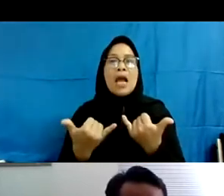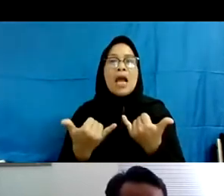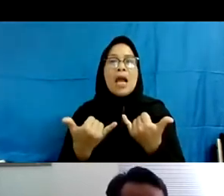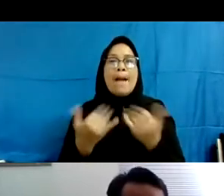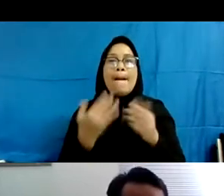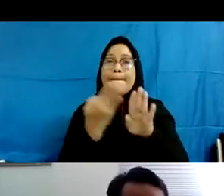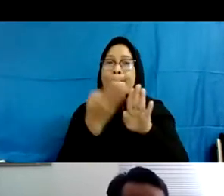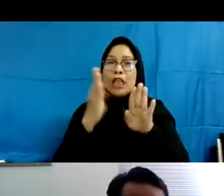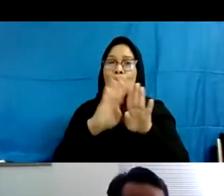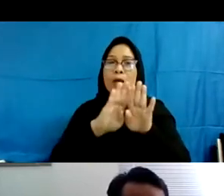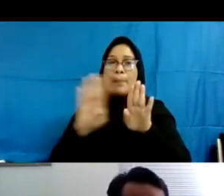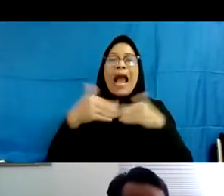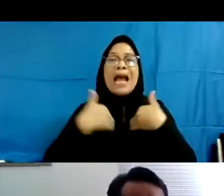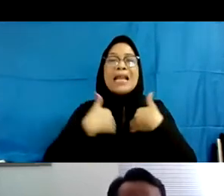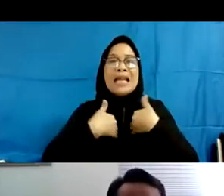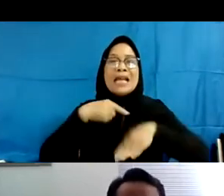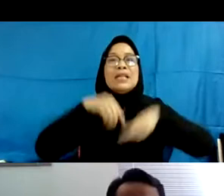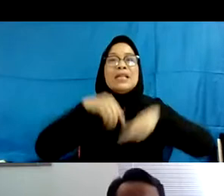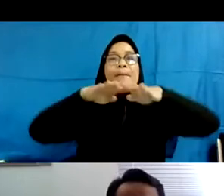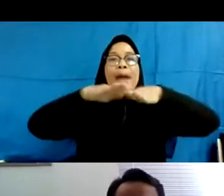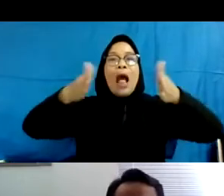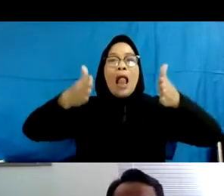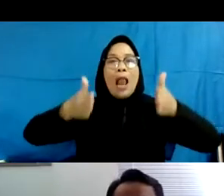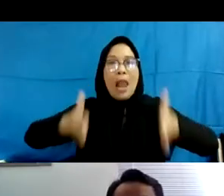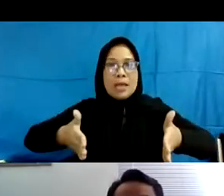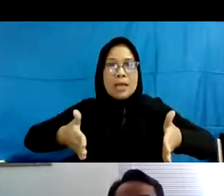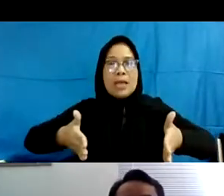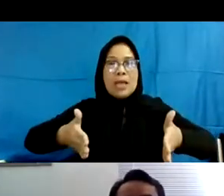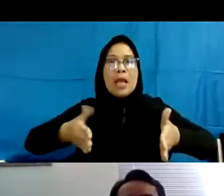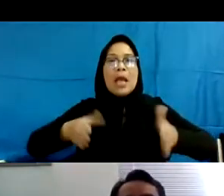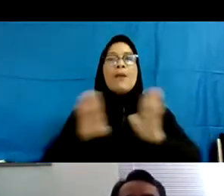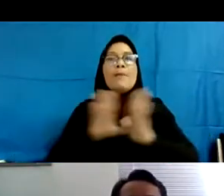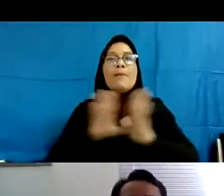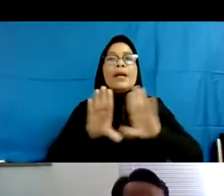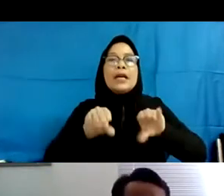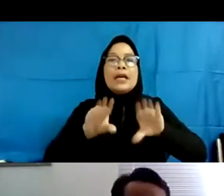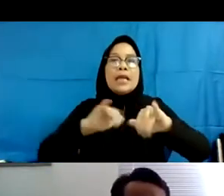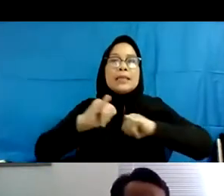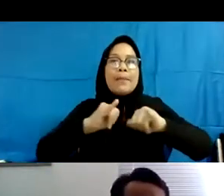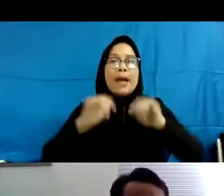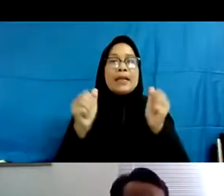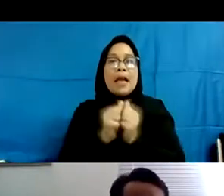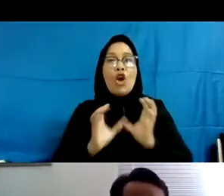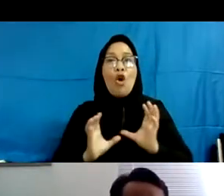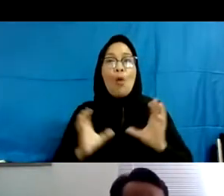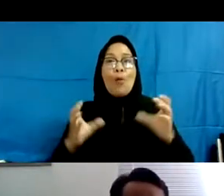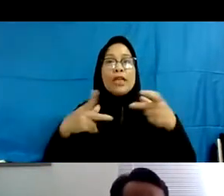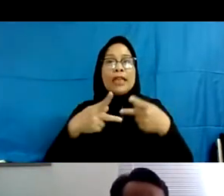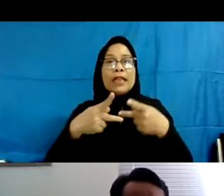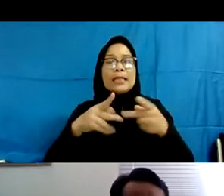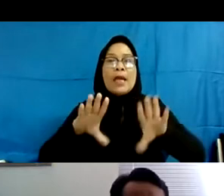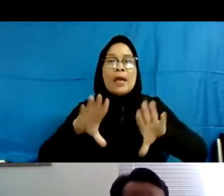pintu gerbangnya ada di balai. Nah, balai ini bekerja sama dengan komunitas dan juga bekerja sama